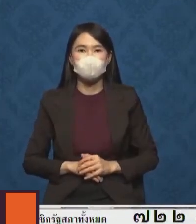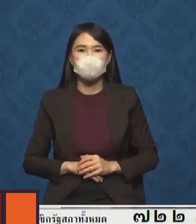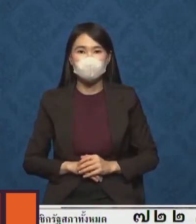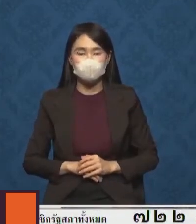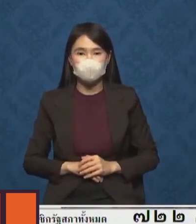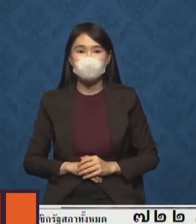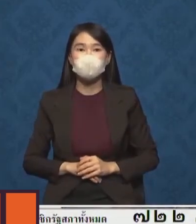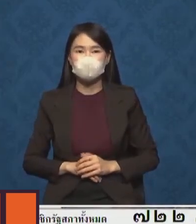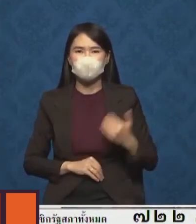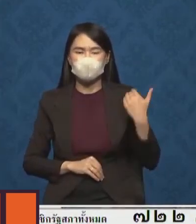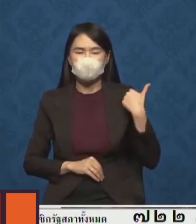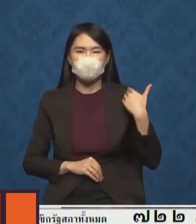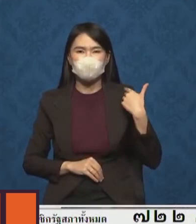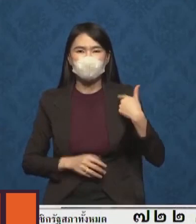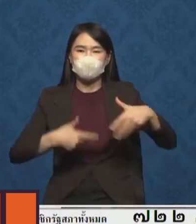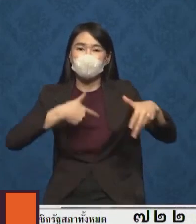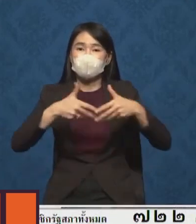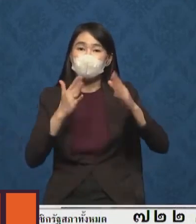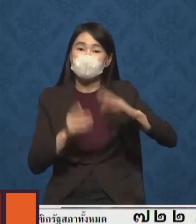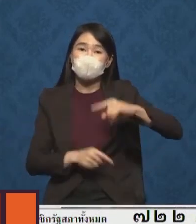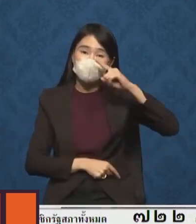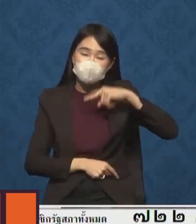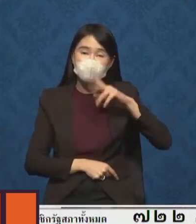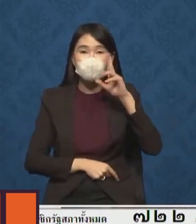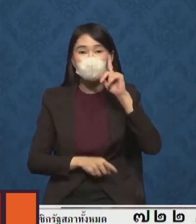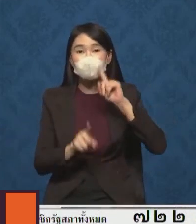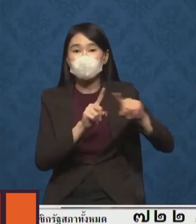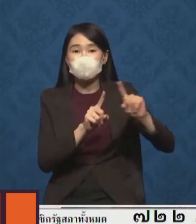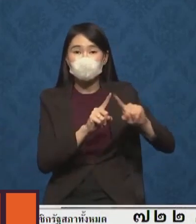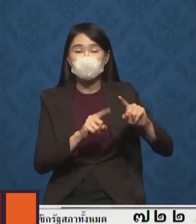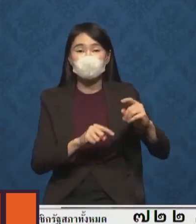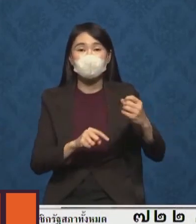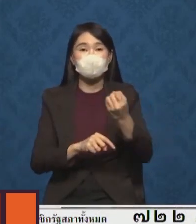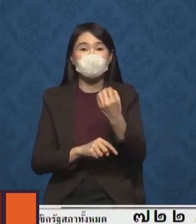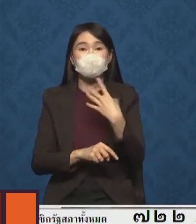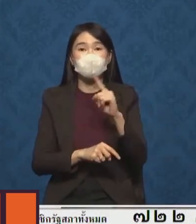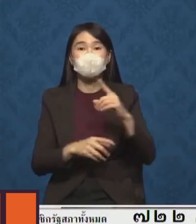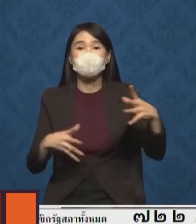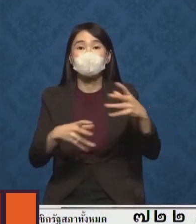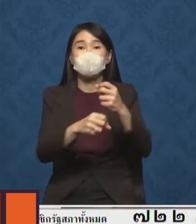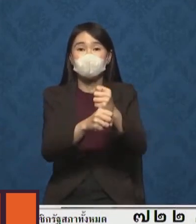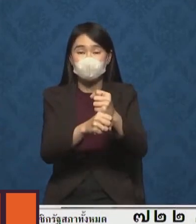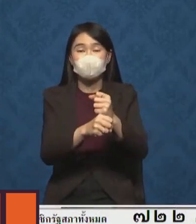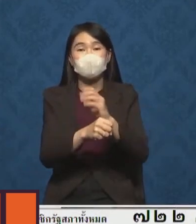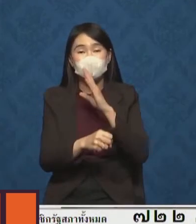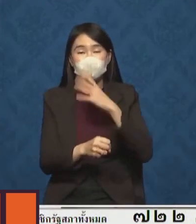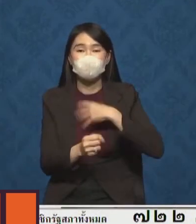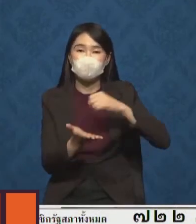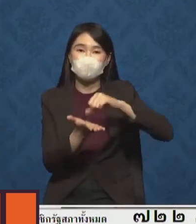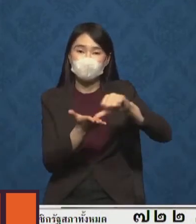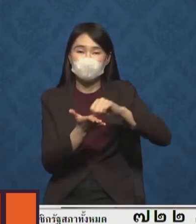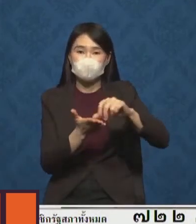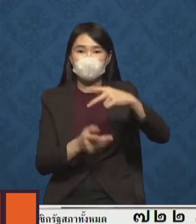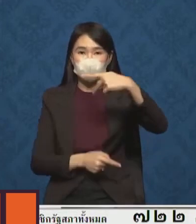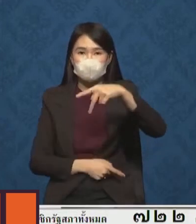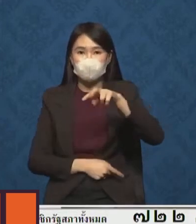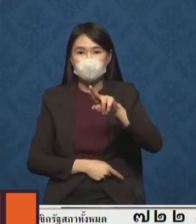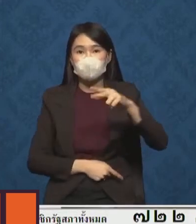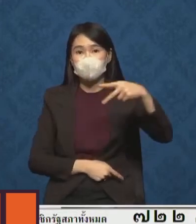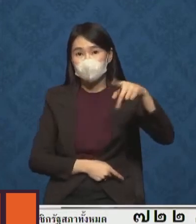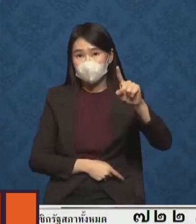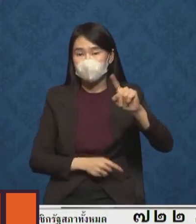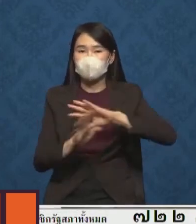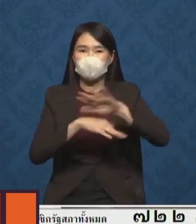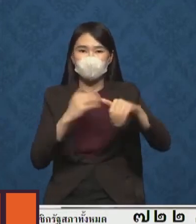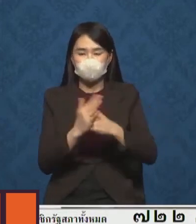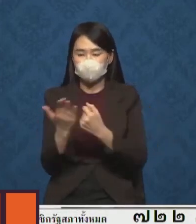มีพี่น้ประชาชนพี่น้องสื่อมนชนได้สรุปว่าจากร่างการแก้ไขพร.พวาได้พักการเมืองทั้งหม